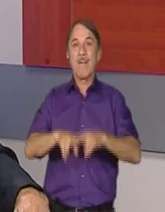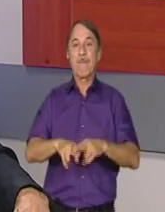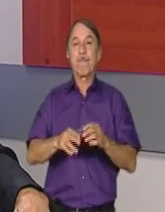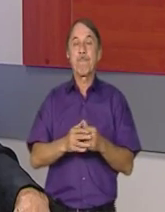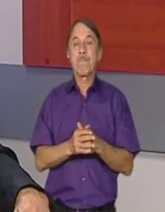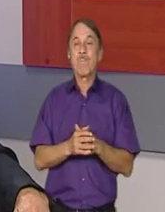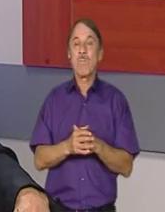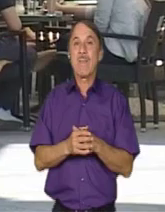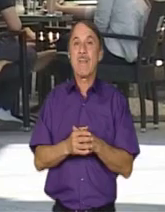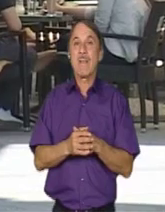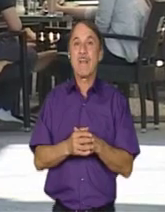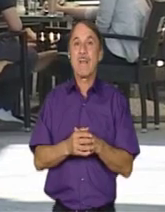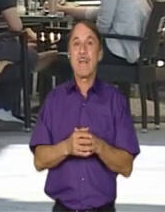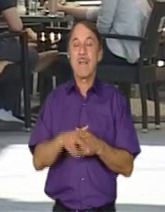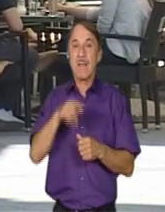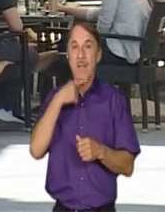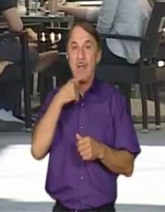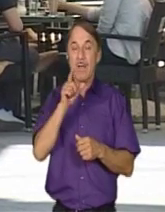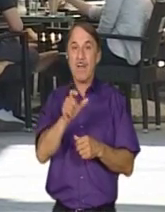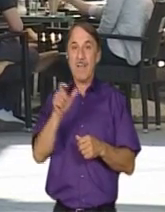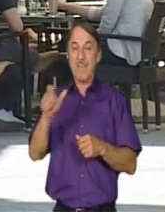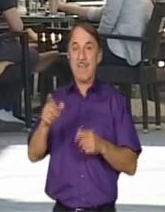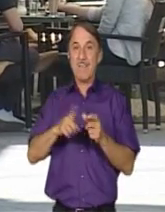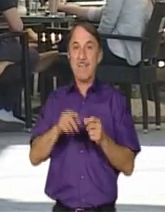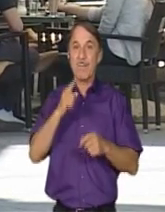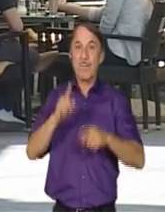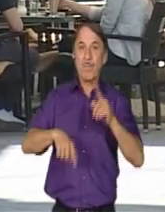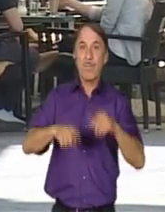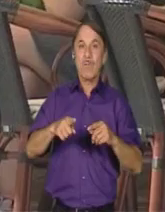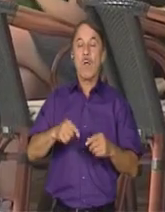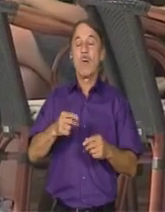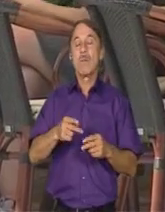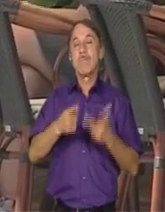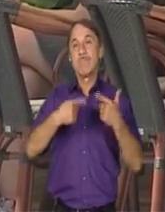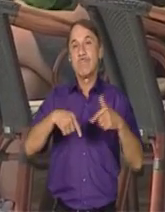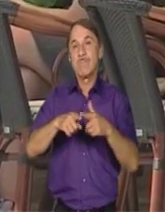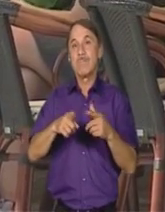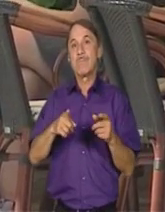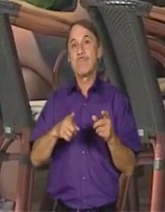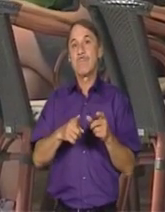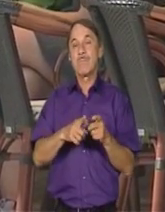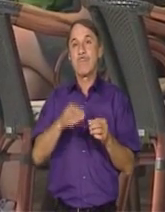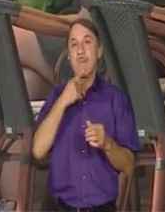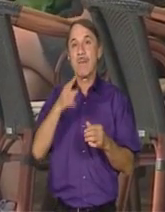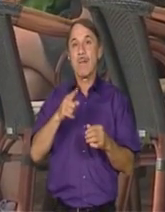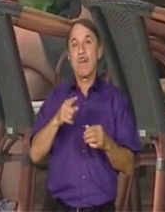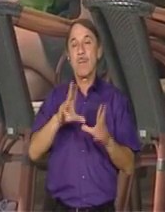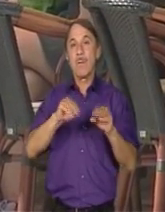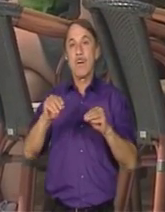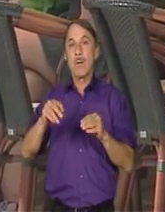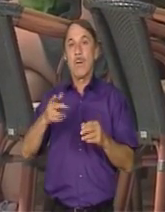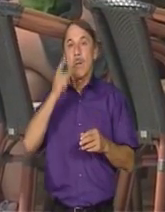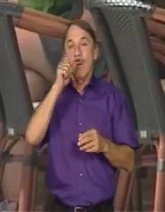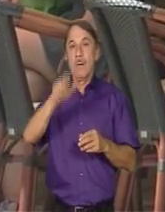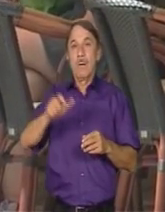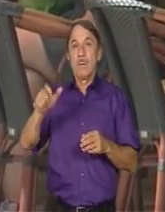ostanemo i bez drugog jajca. Aforizam je grčka reč koja doslovno znači definisati, odrediti. Nastaje, kažu, kada misao